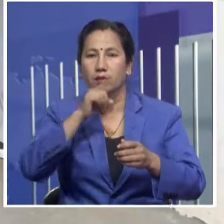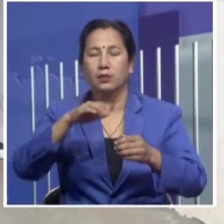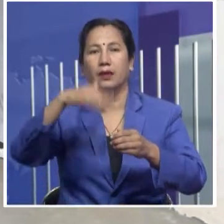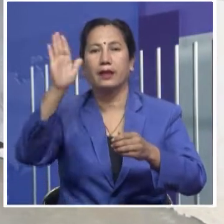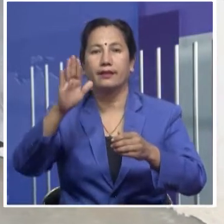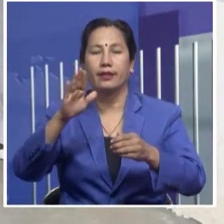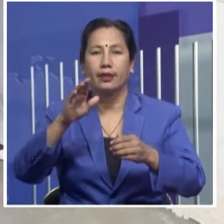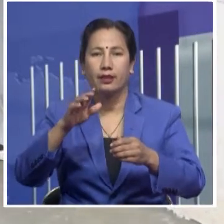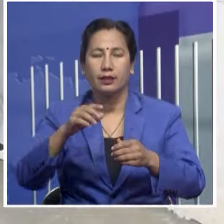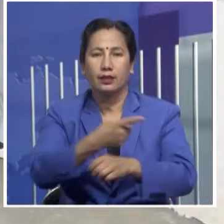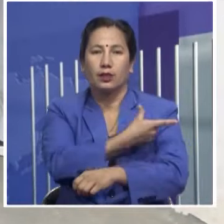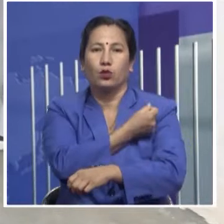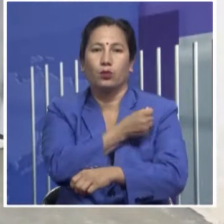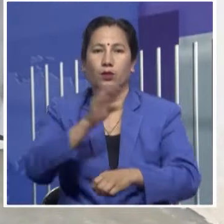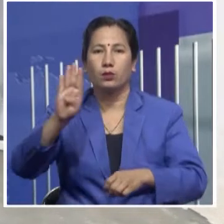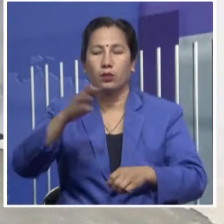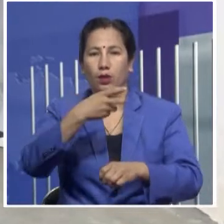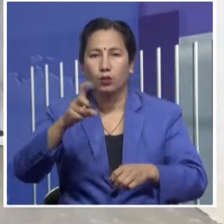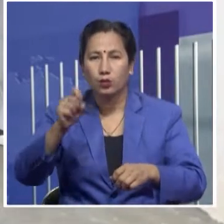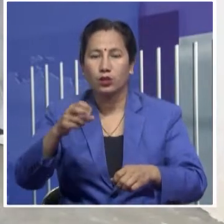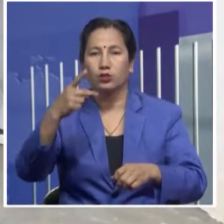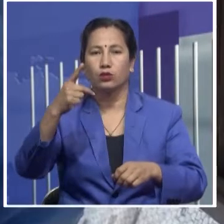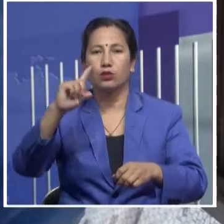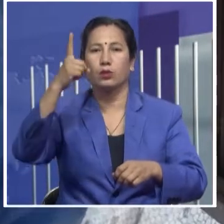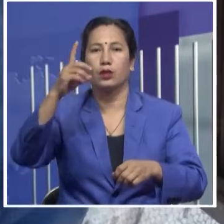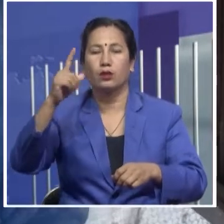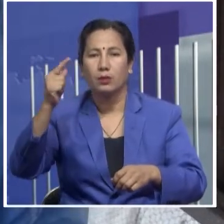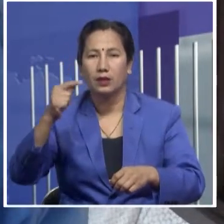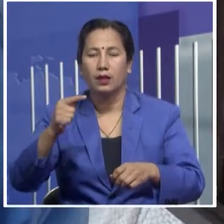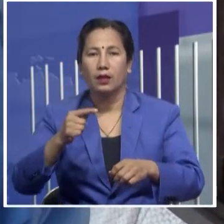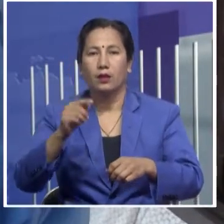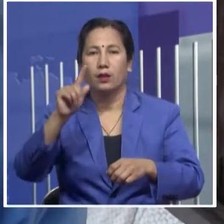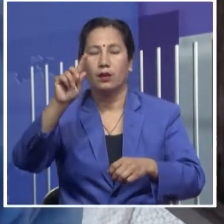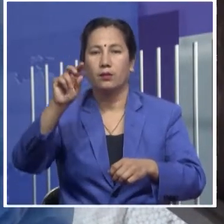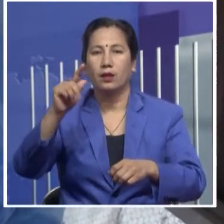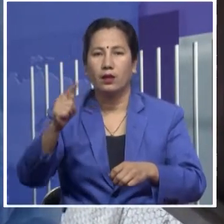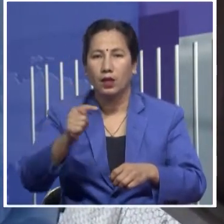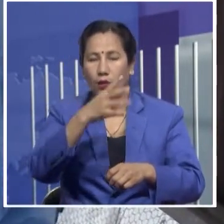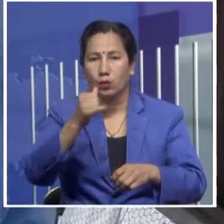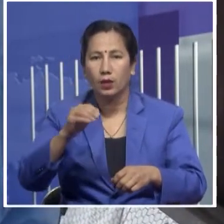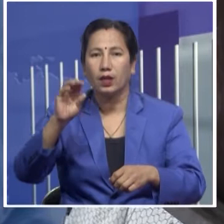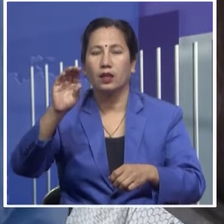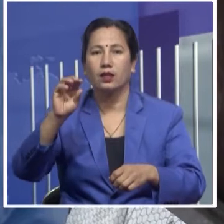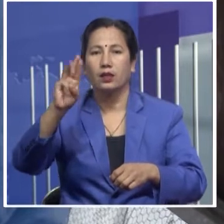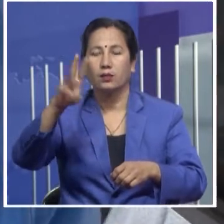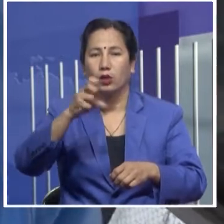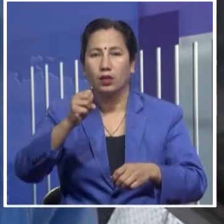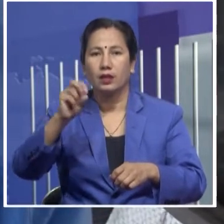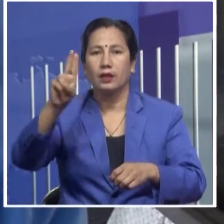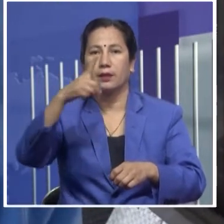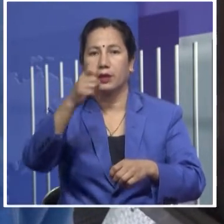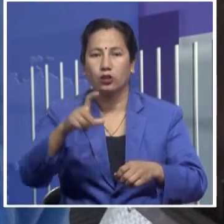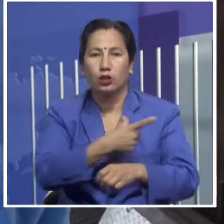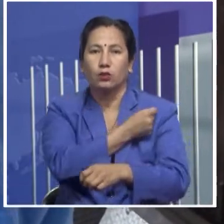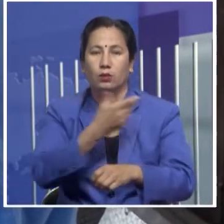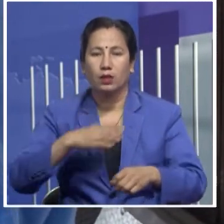व्यक्तिलाई कोभिड विरुद्धको बुस्टर प्रदान गर्दा दोस्रो र पहिलो मात्रामा कोभिसिल्ड, अस्ट्राजेनिका, मोडर्ना, फाइजर वा भेरोसेल खोप